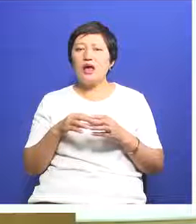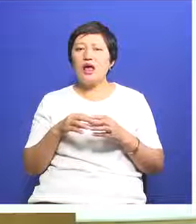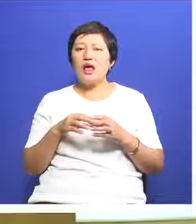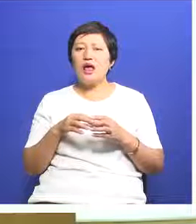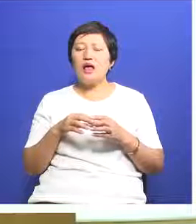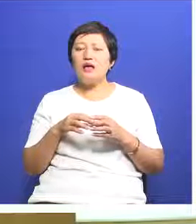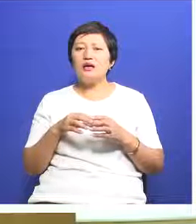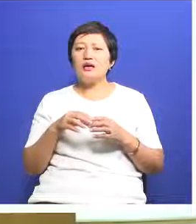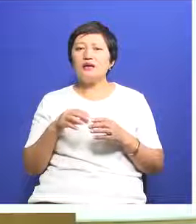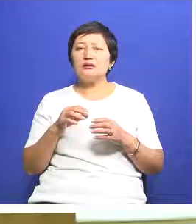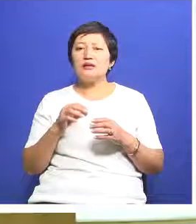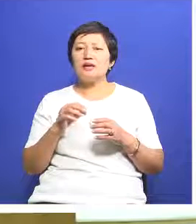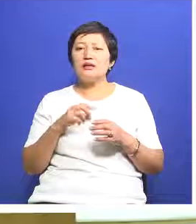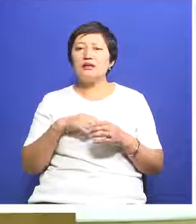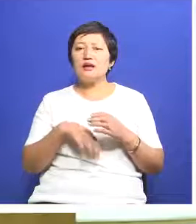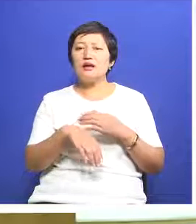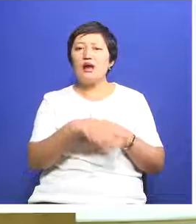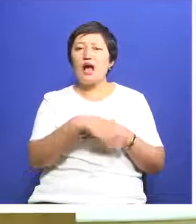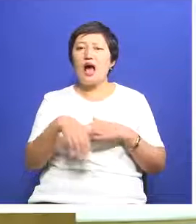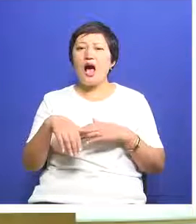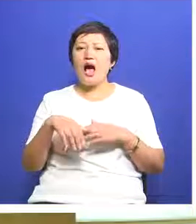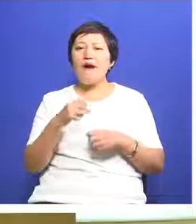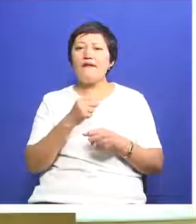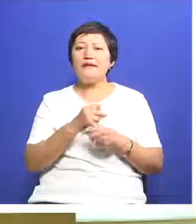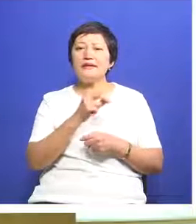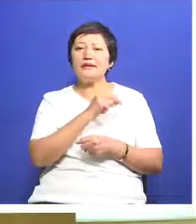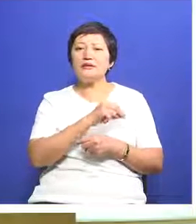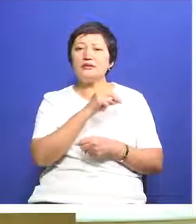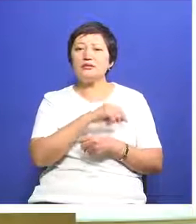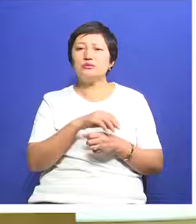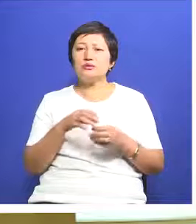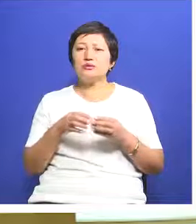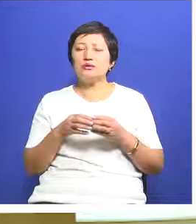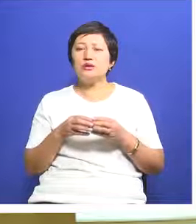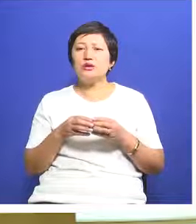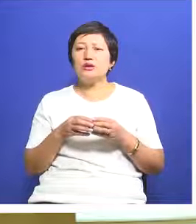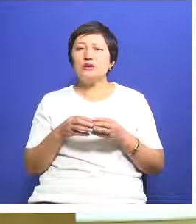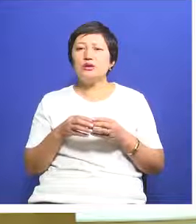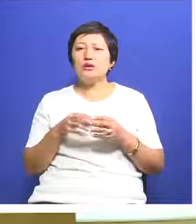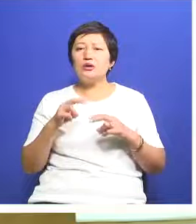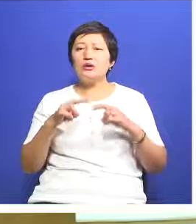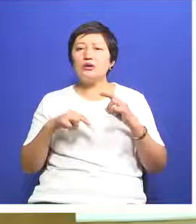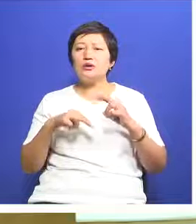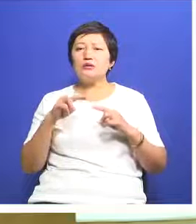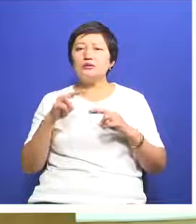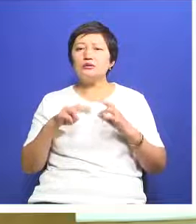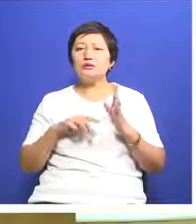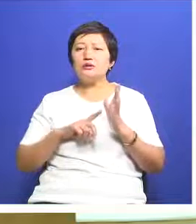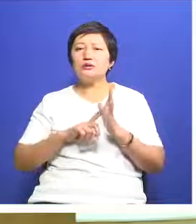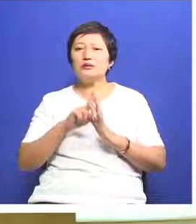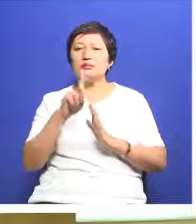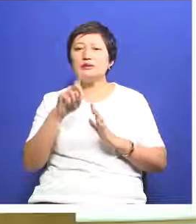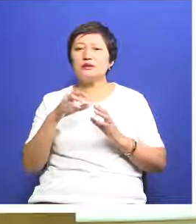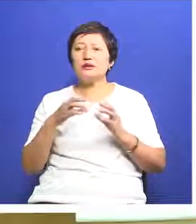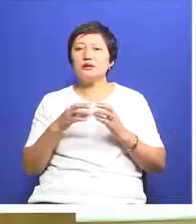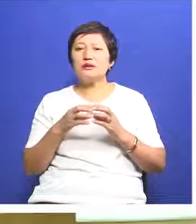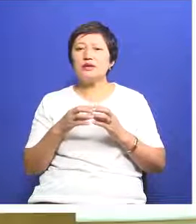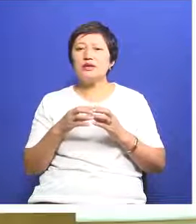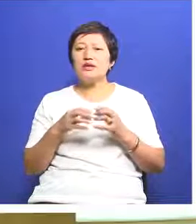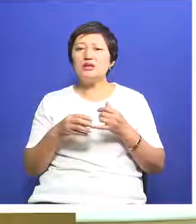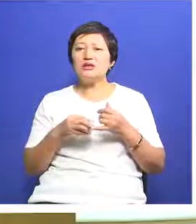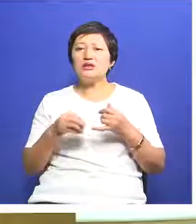Трассының бойынан абаттандыру жұмыстарын жүргізуге. Құрылыс жұмыстары енді басталады.